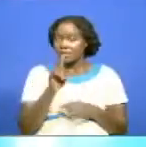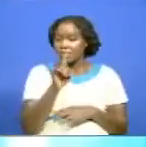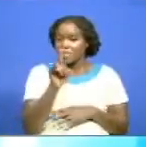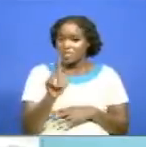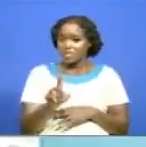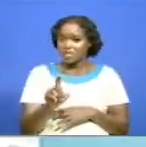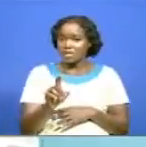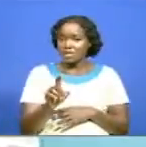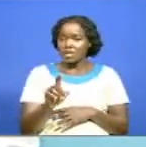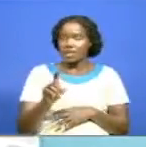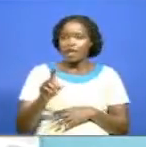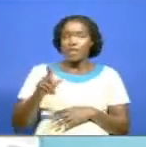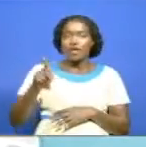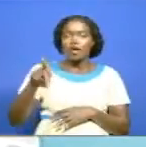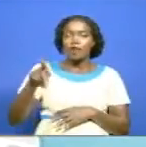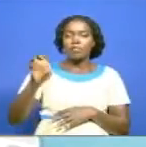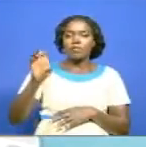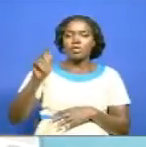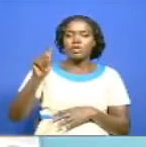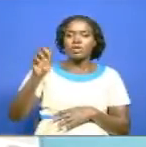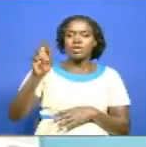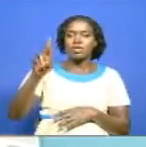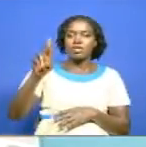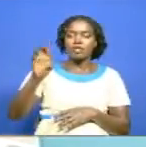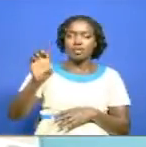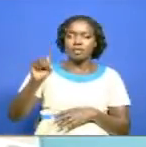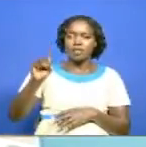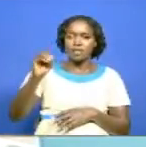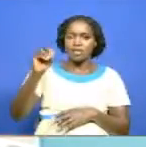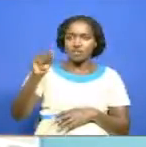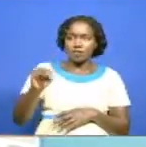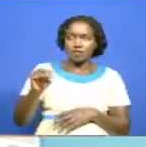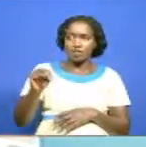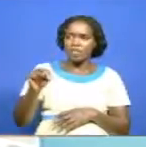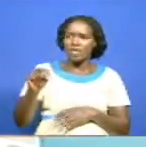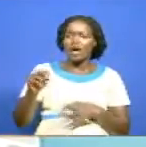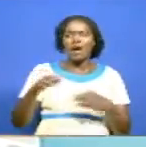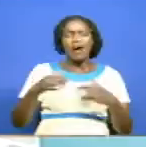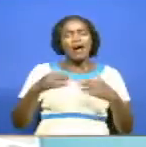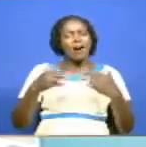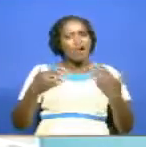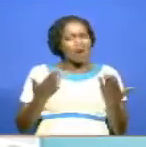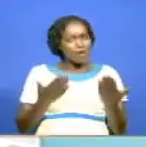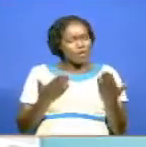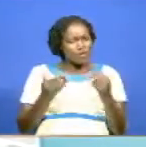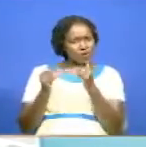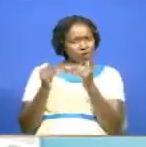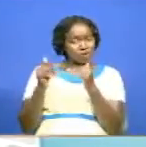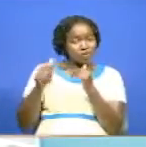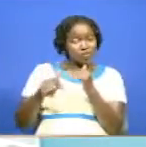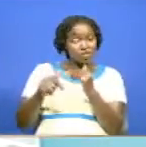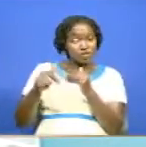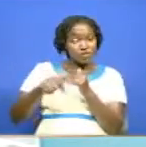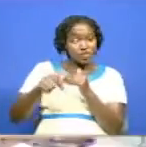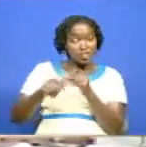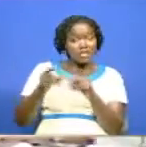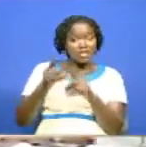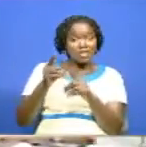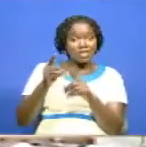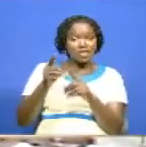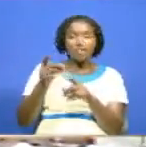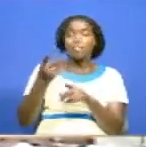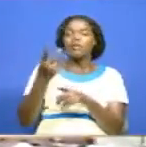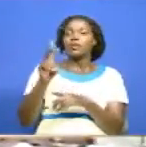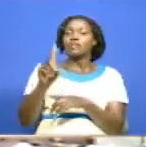ambaye ndiye mwenyekiti wa chama cha KUKO. Bwana Washira, tulifikaje sasa hivi tuko siku 21 nyinyi